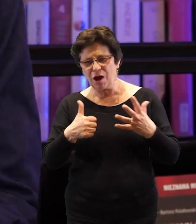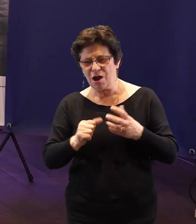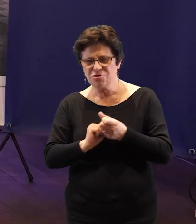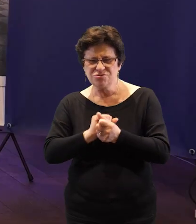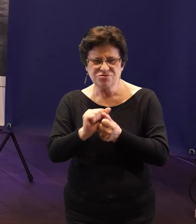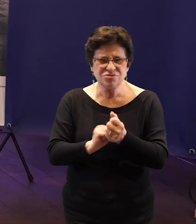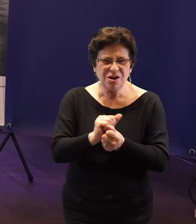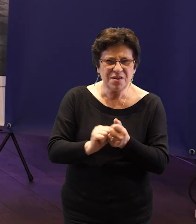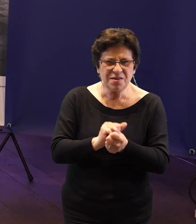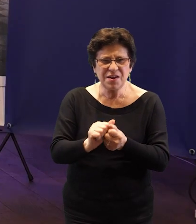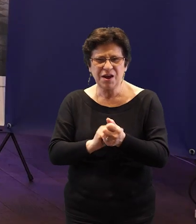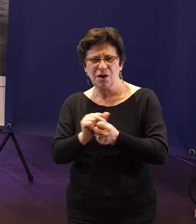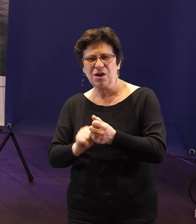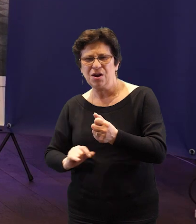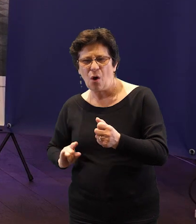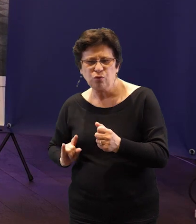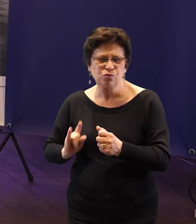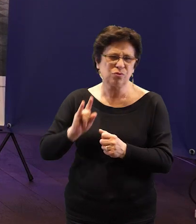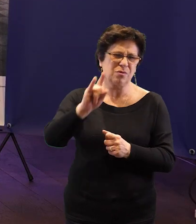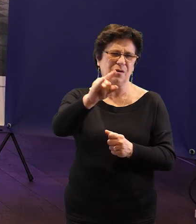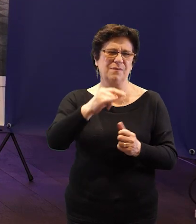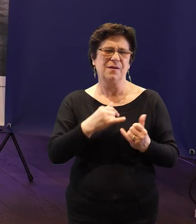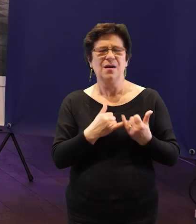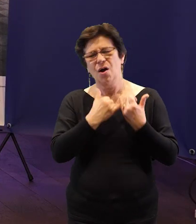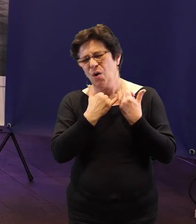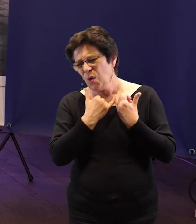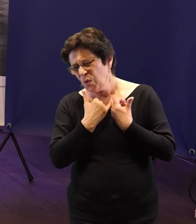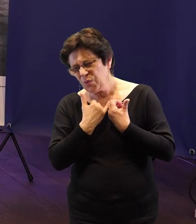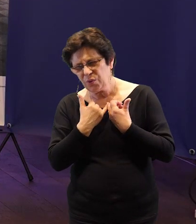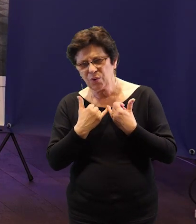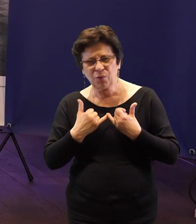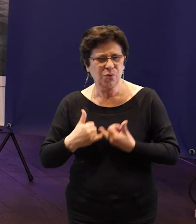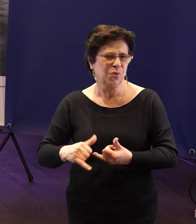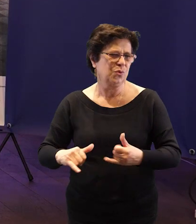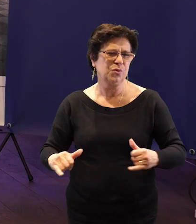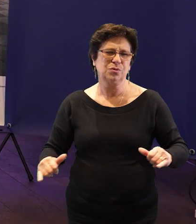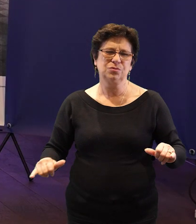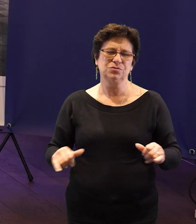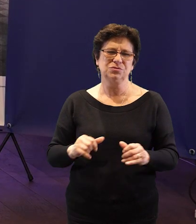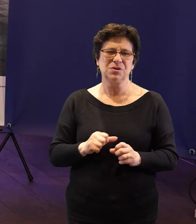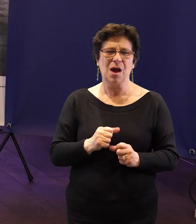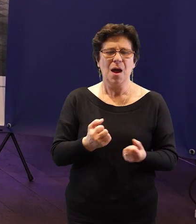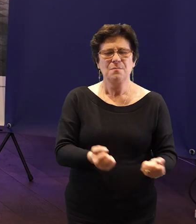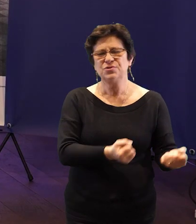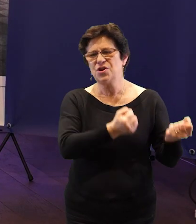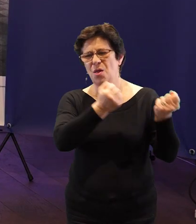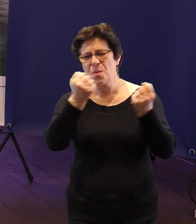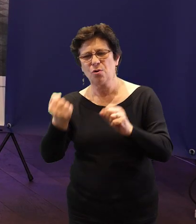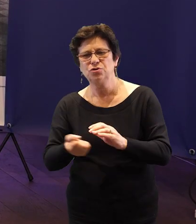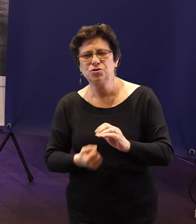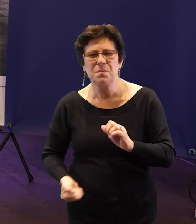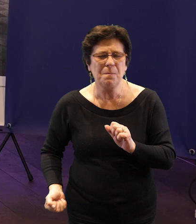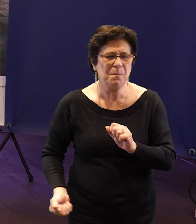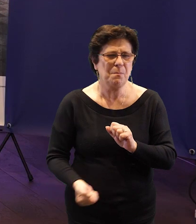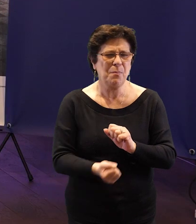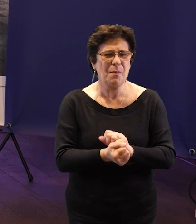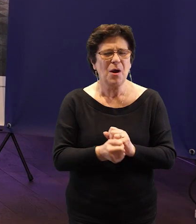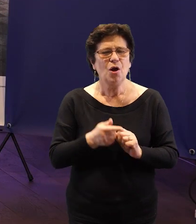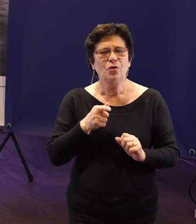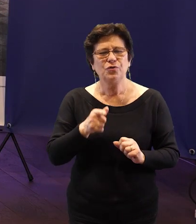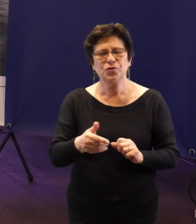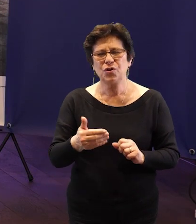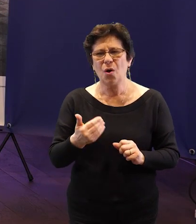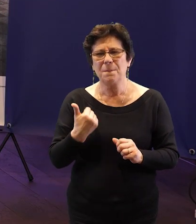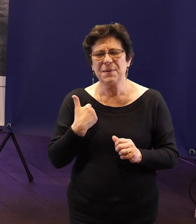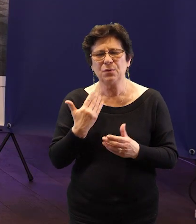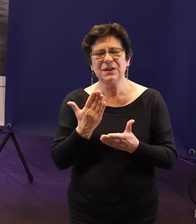Były nawet projekty konstrukcji, które mogły dolecieć nad Stany Zjednoczone, przenosić bomby, w tym bombę atomową, ale takie konstrukcje